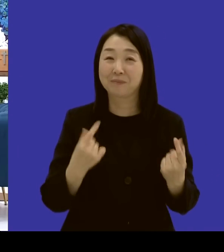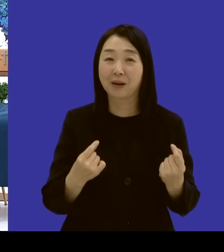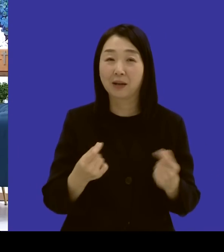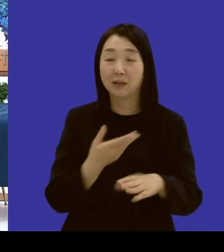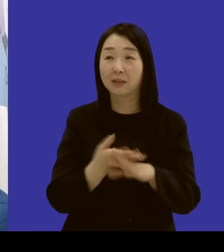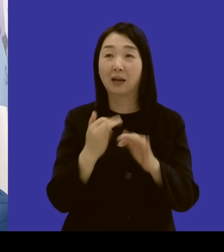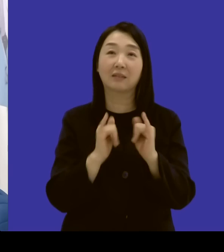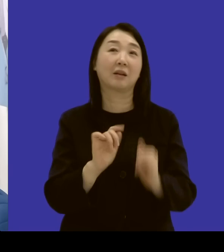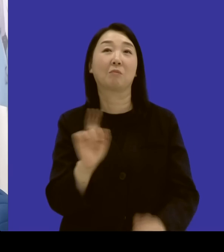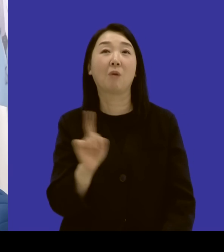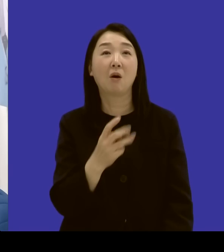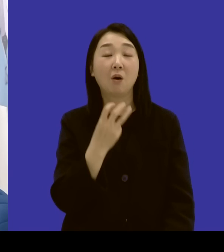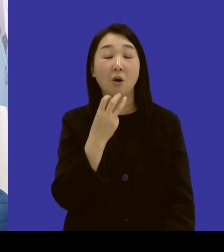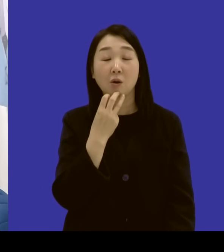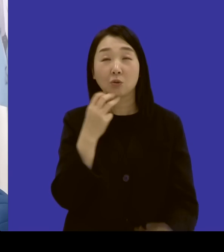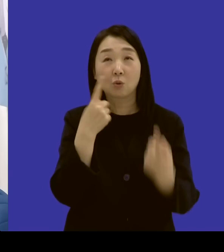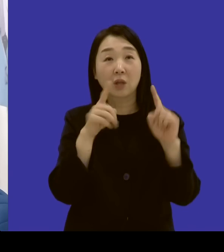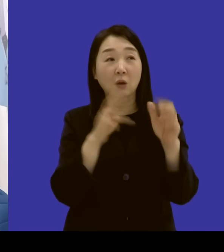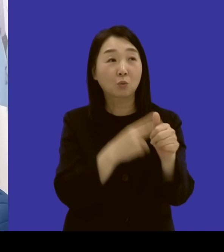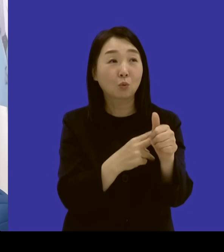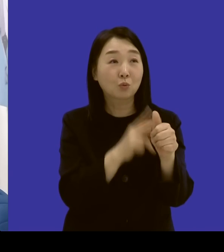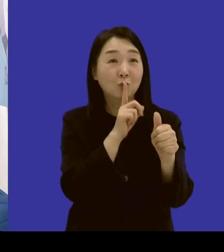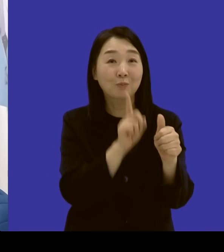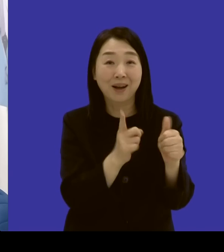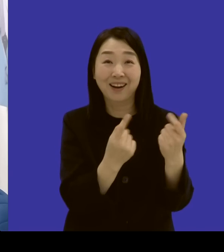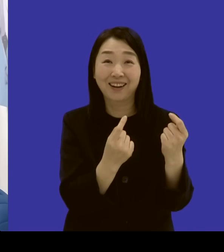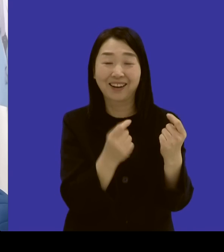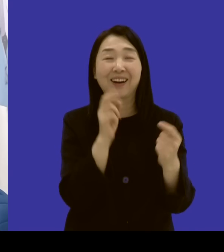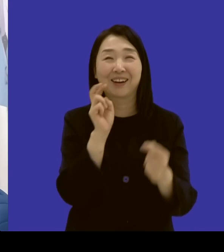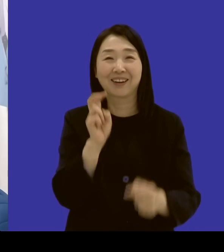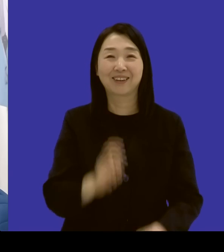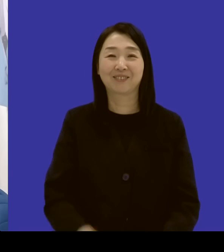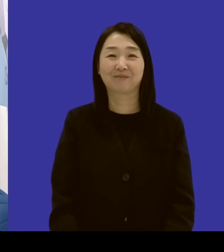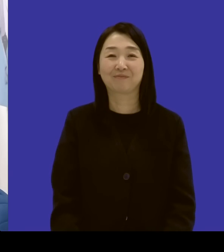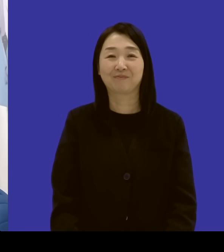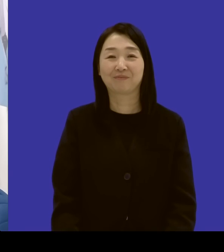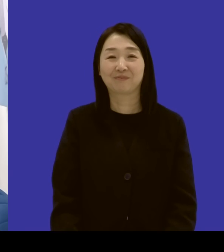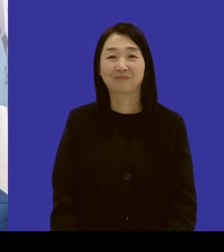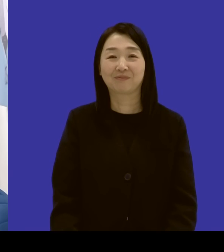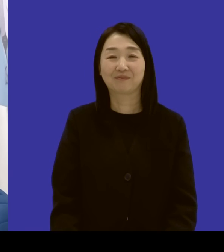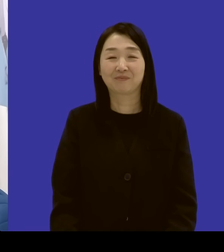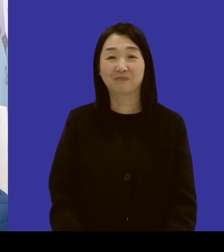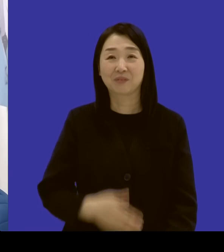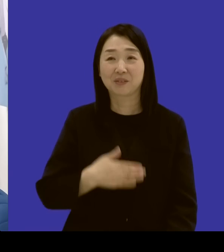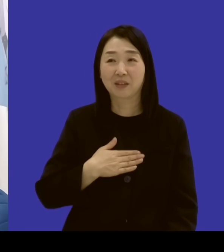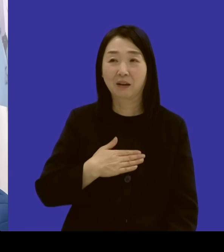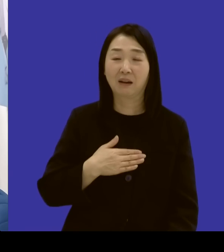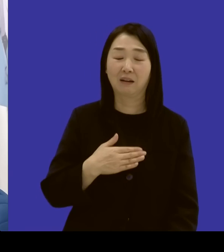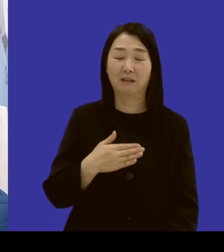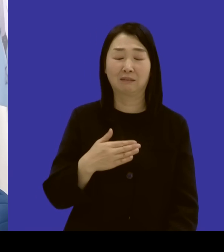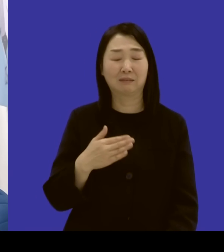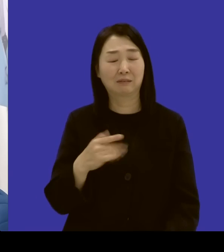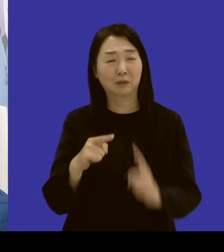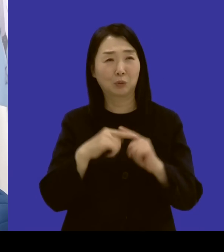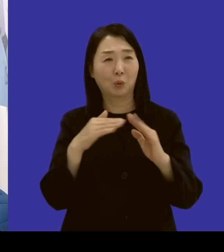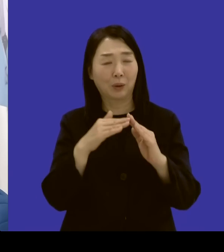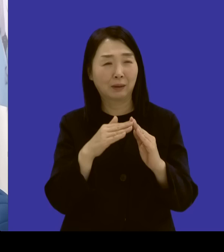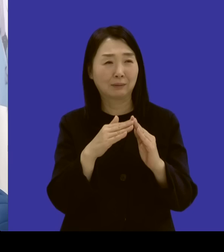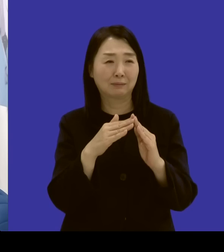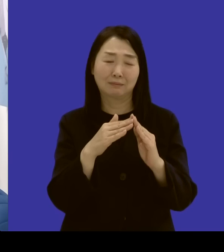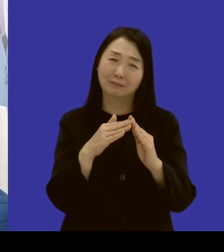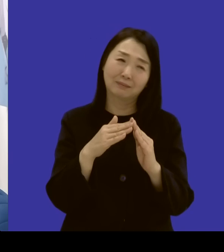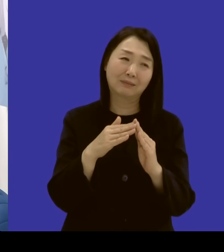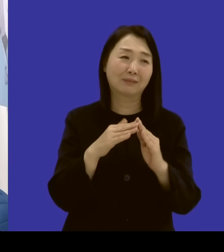다른 분들은 "헉, 서울대 교수래, 서울대 교수래 막 예, 이렇게 예, 되잖아요. 그렇지. 그러니까 제가 섬기고 싶은 만큼 섬기기가